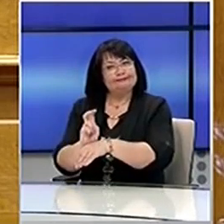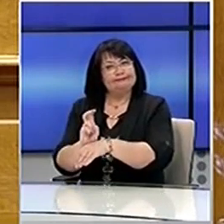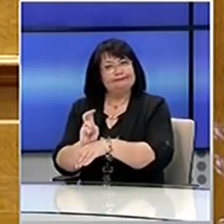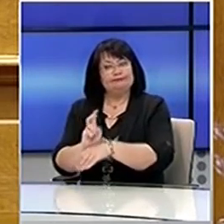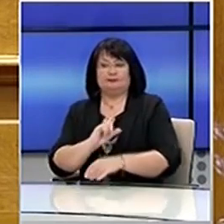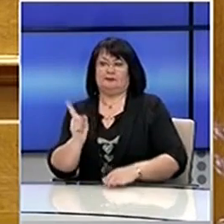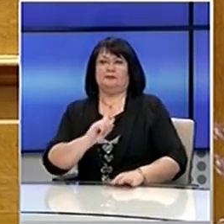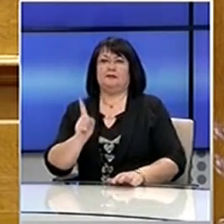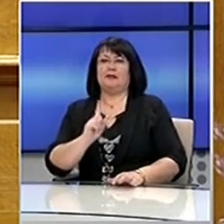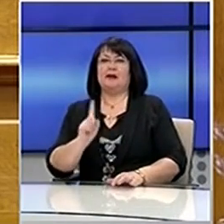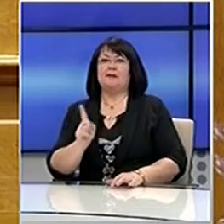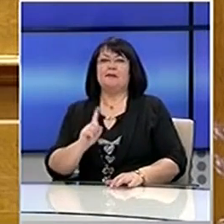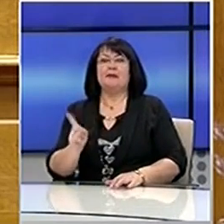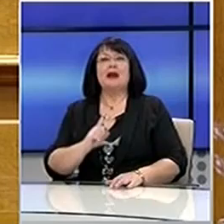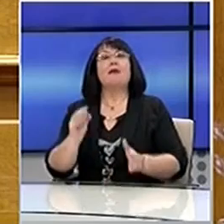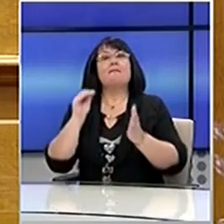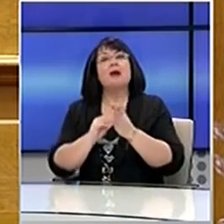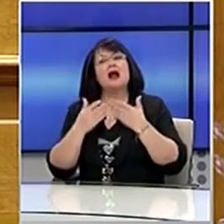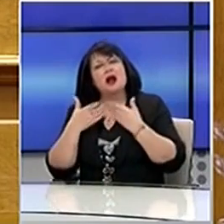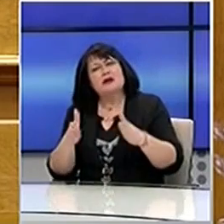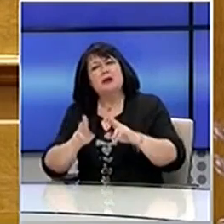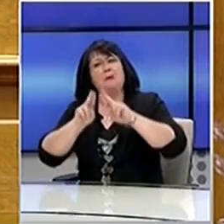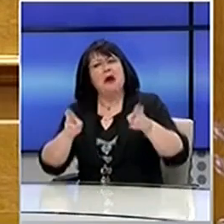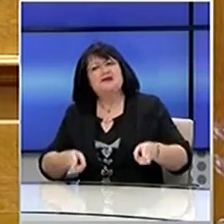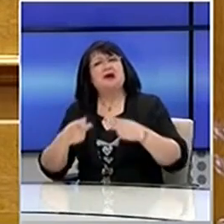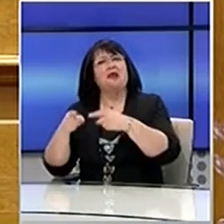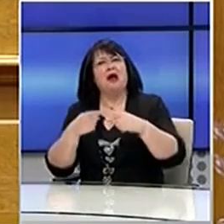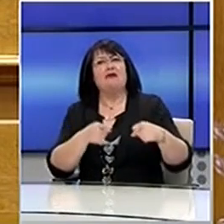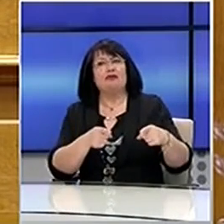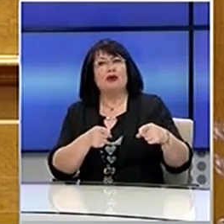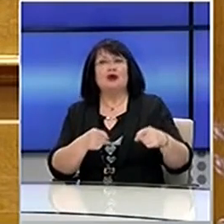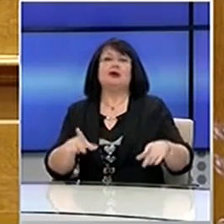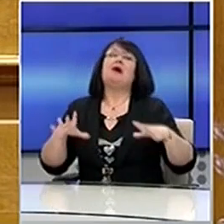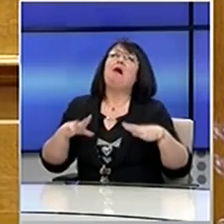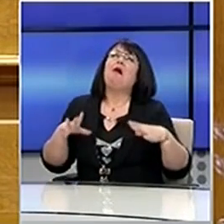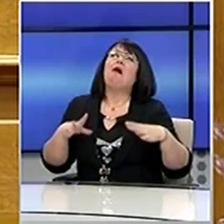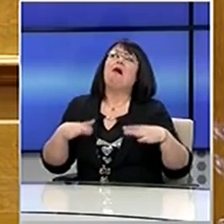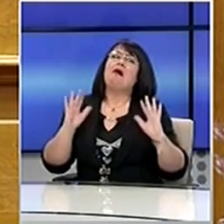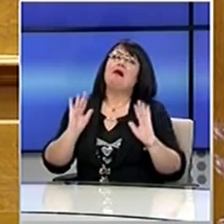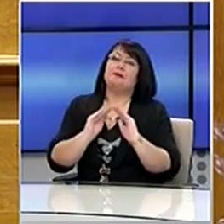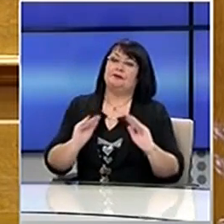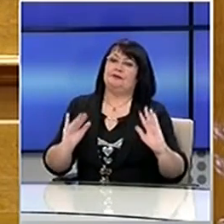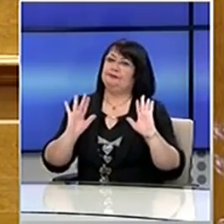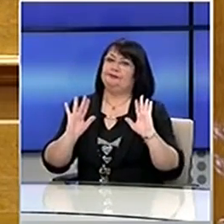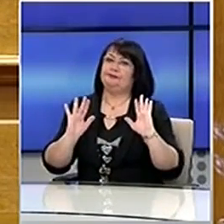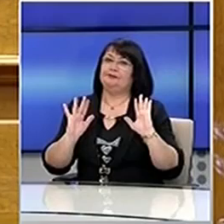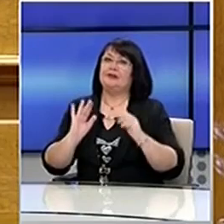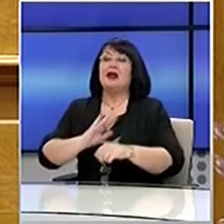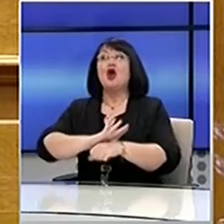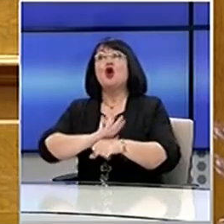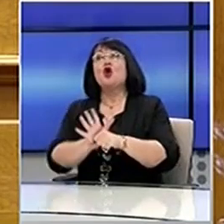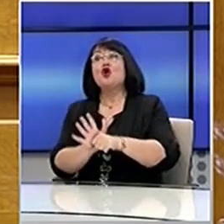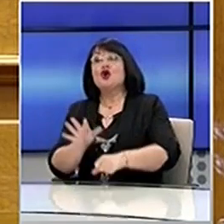ότι δεν πρέπει, καθώς ξανανοίγαμε την οικονομία μας, να εφησυχάσουμε και να επιτρέψουμε στον ιό